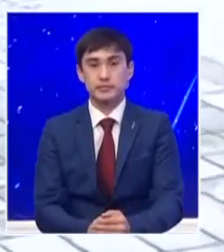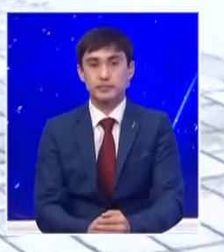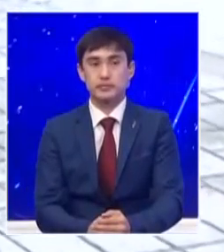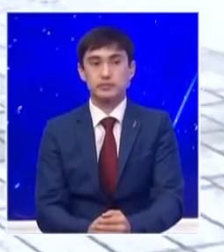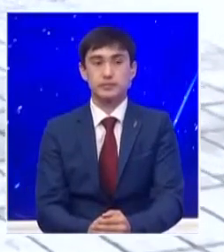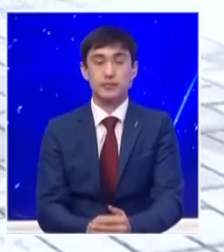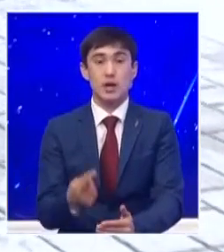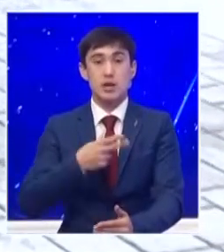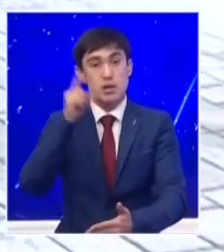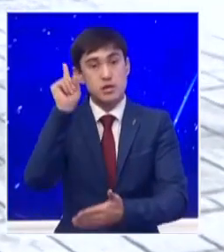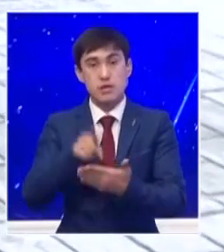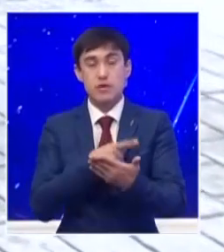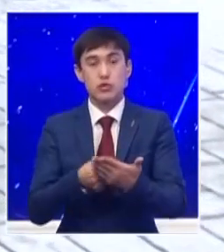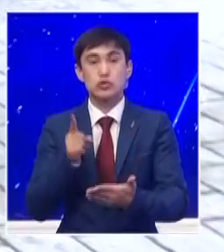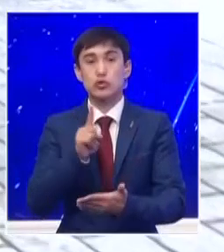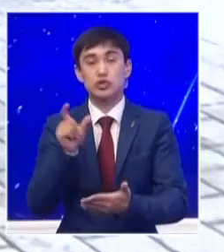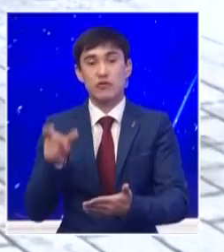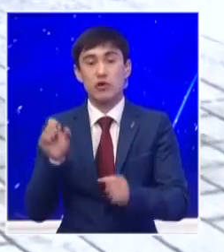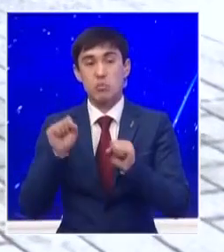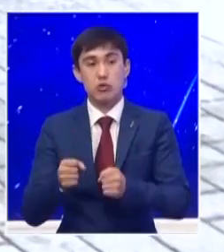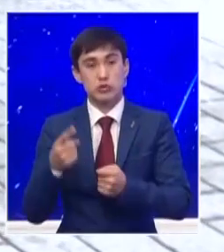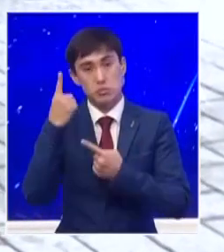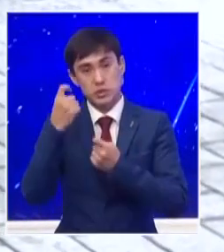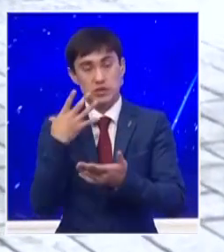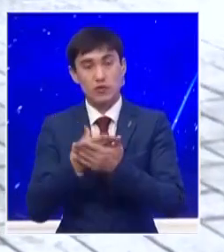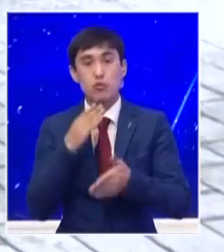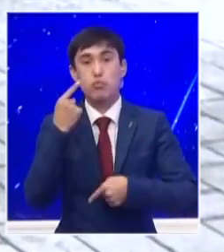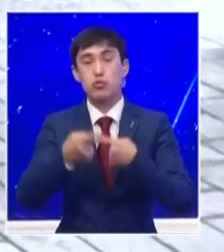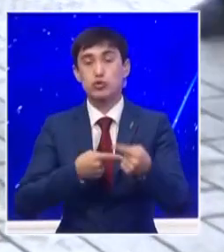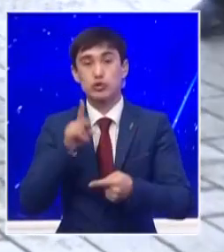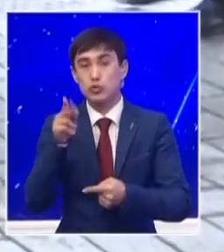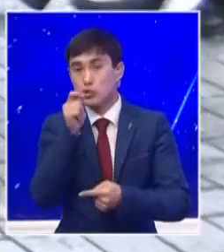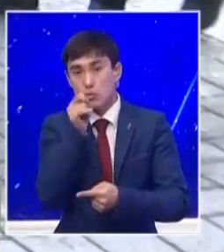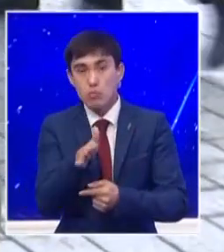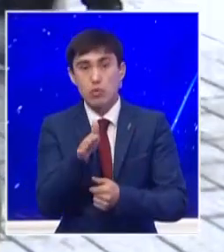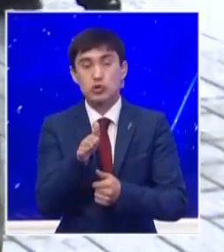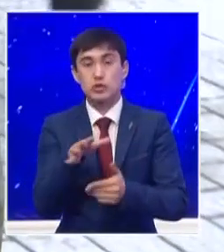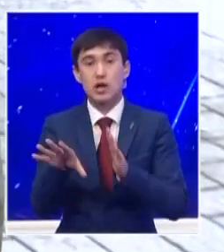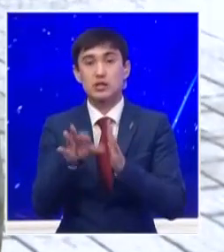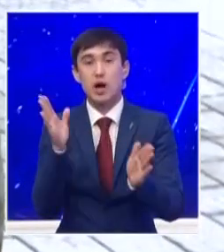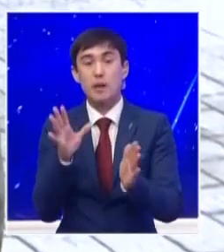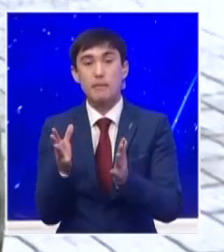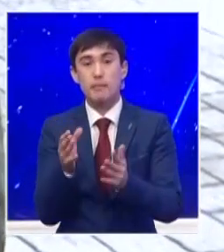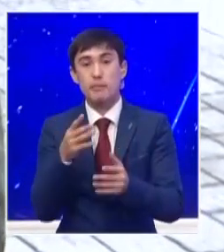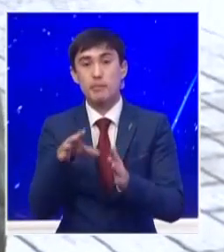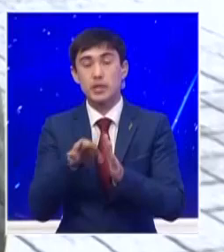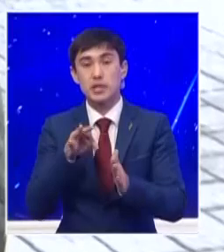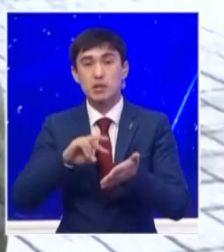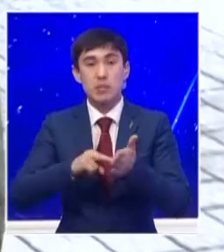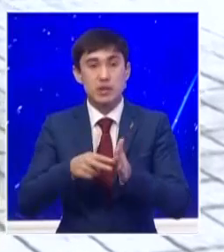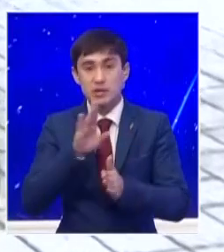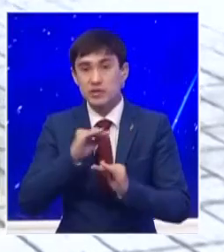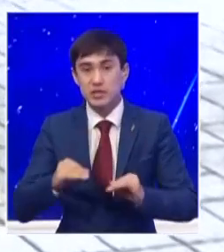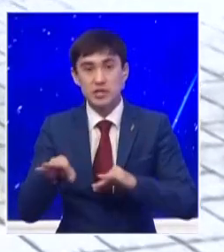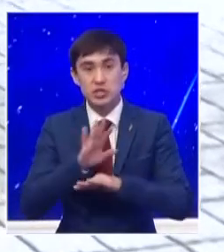Я не верю что человек может предсказать своё будущее никто не может определить свою судьбу не планировать детей